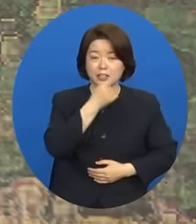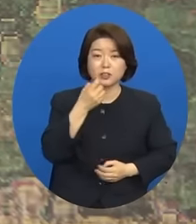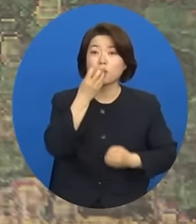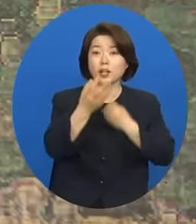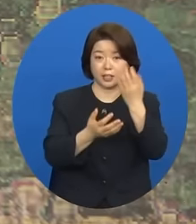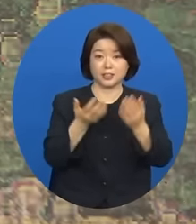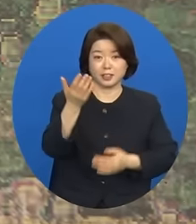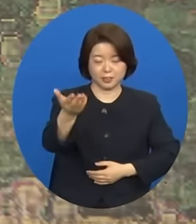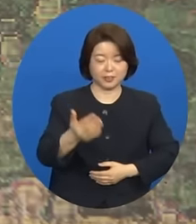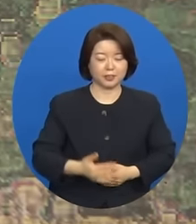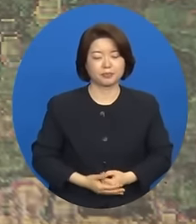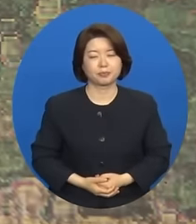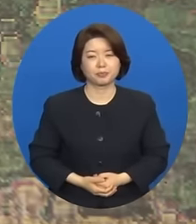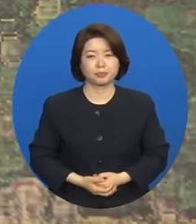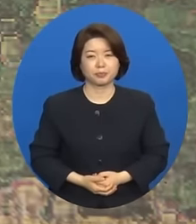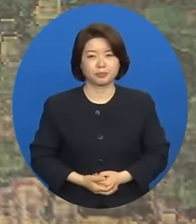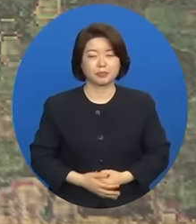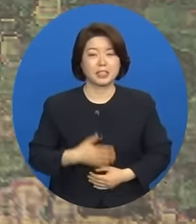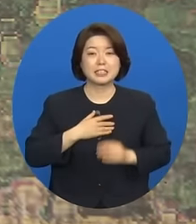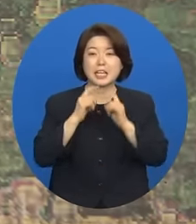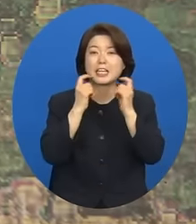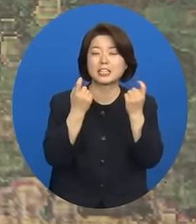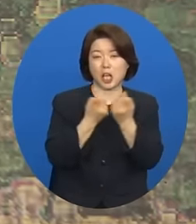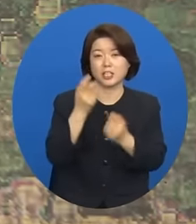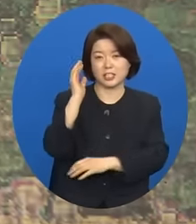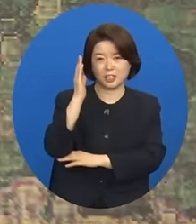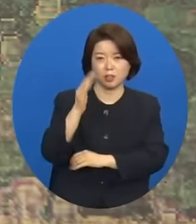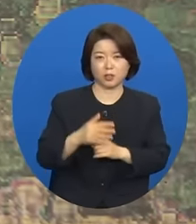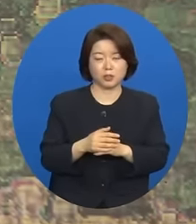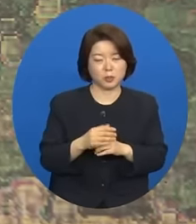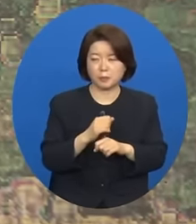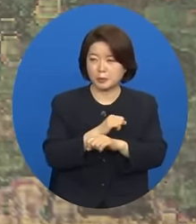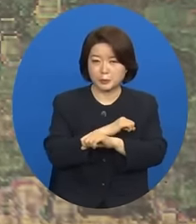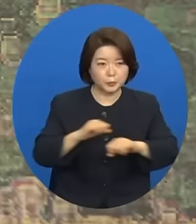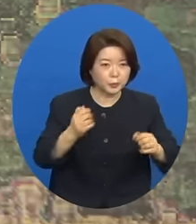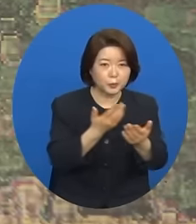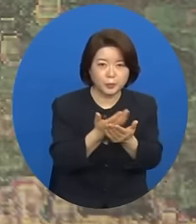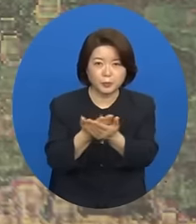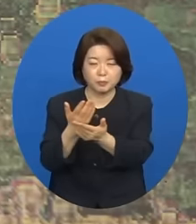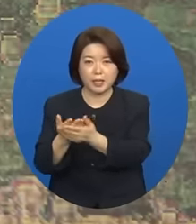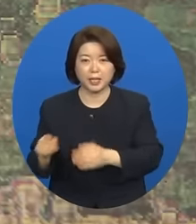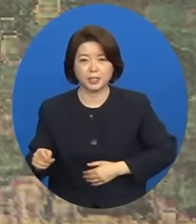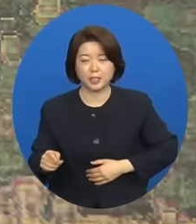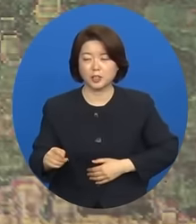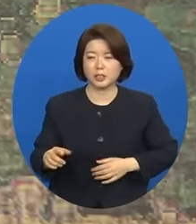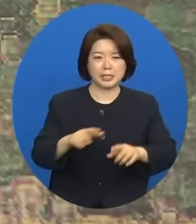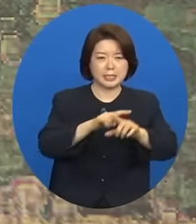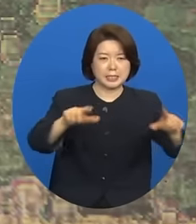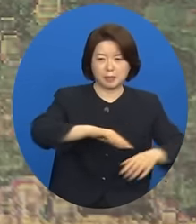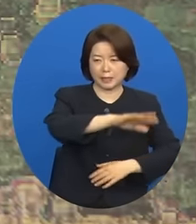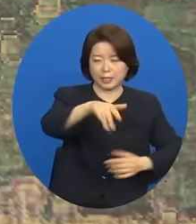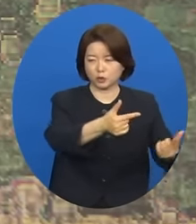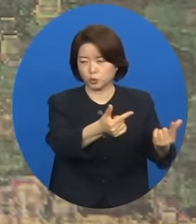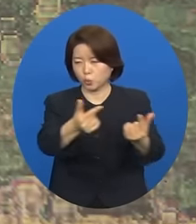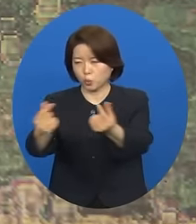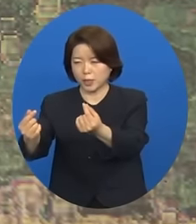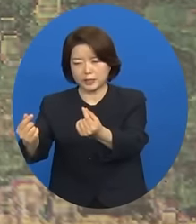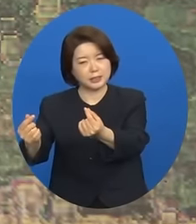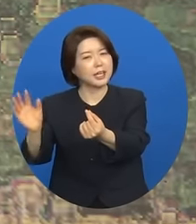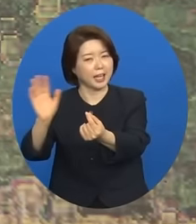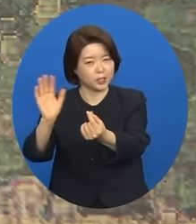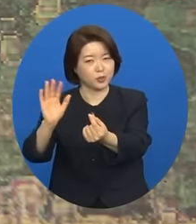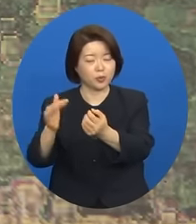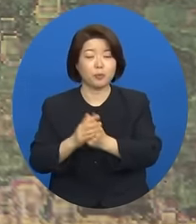드릴게요. 저 개인적인 얘기이기 때문에 좀 용서하고 들어주시면 좋겠습니다. 이것을 뭐 일반화할 수는 없고 또